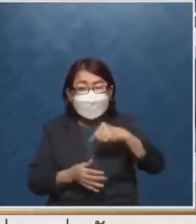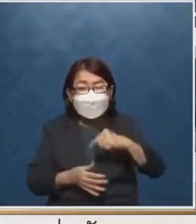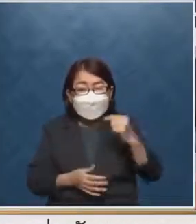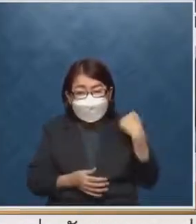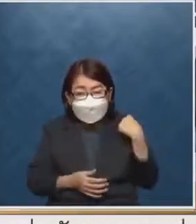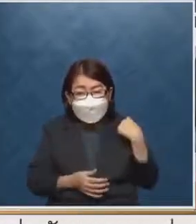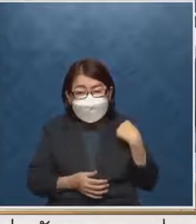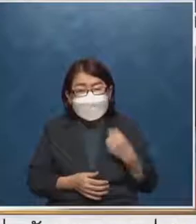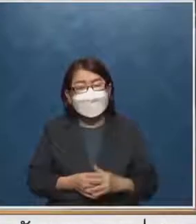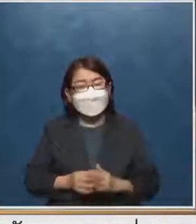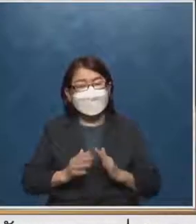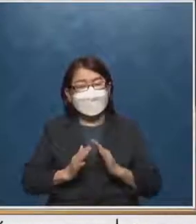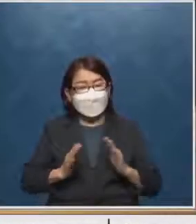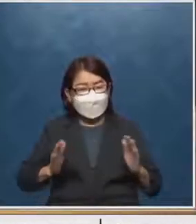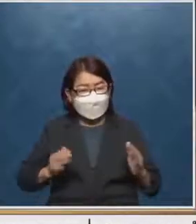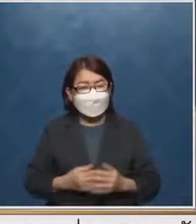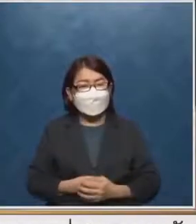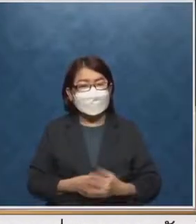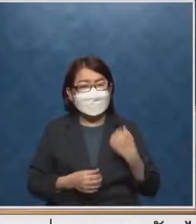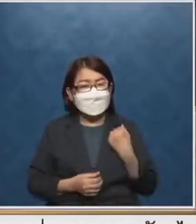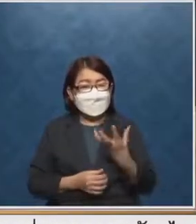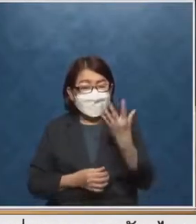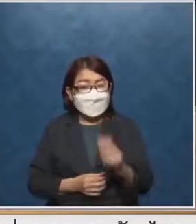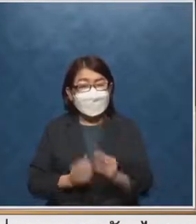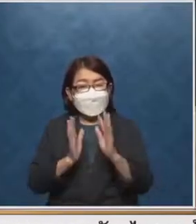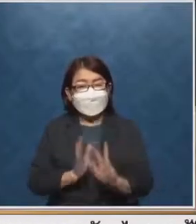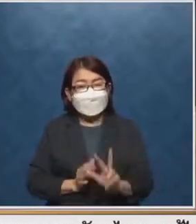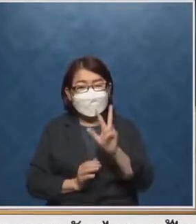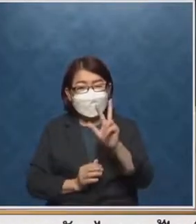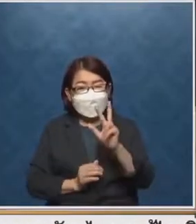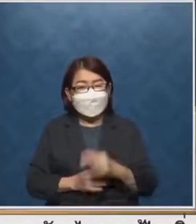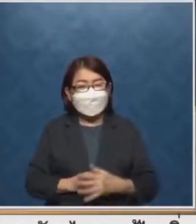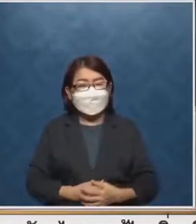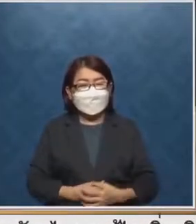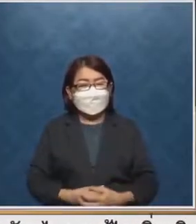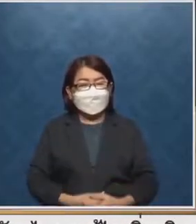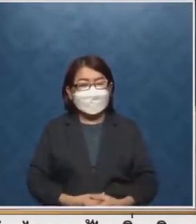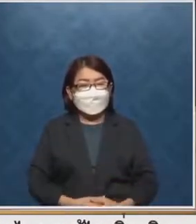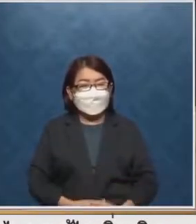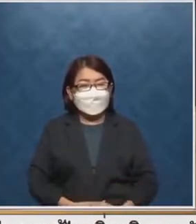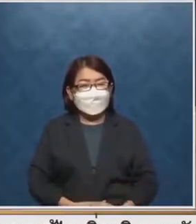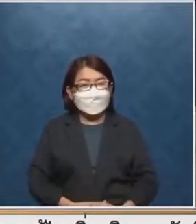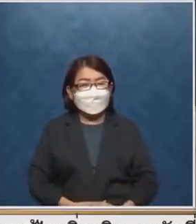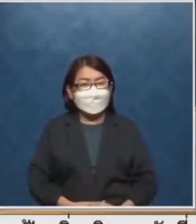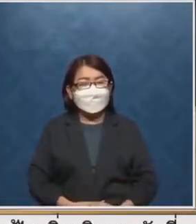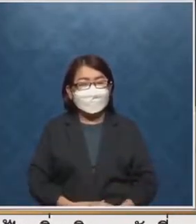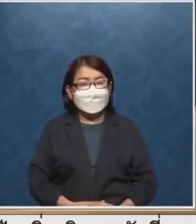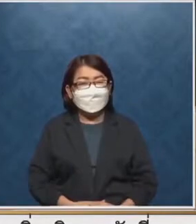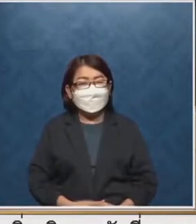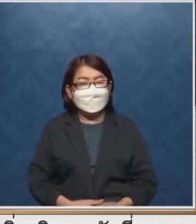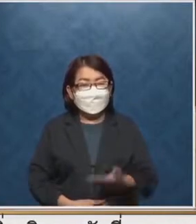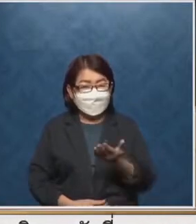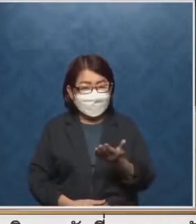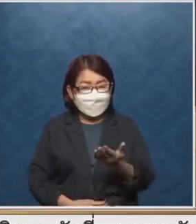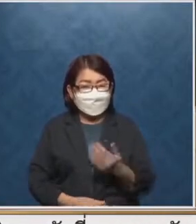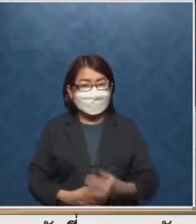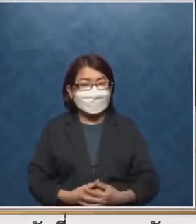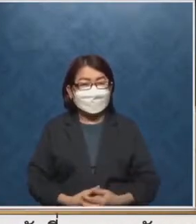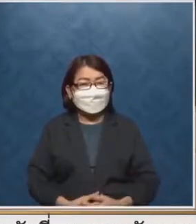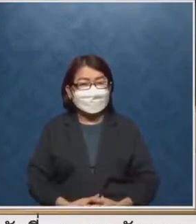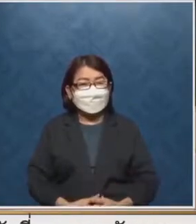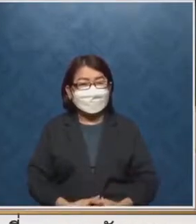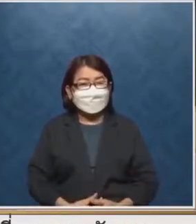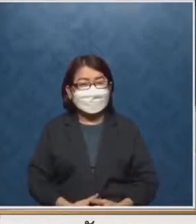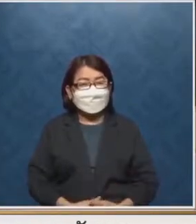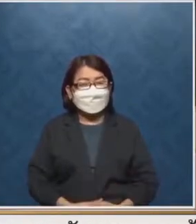ครับผมอีก3ท่านนะครับท่านคุณภาสกรเป็นเจริญคุณเชิญ